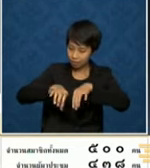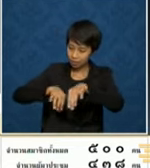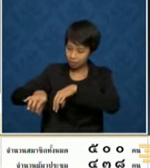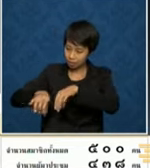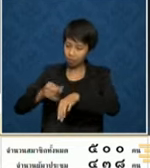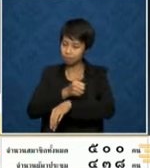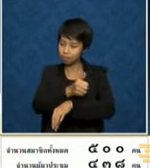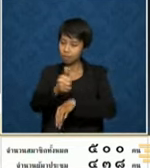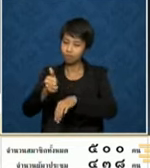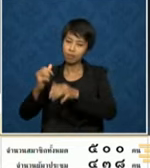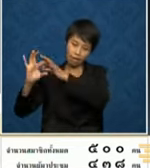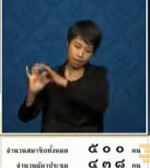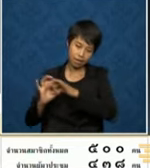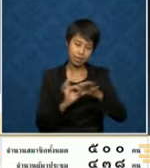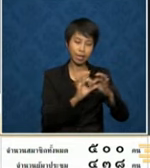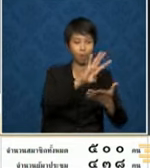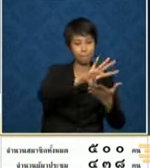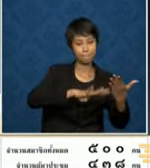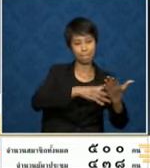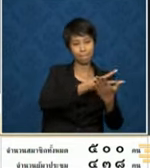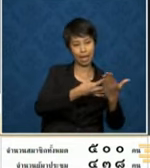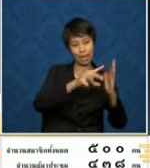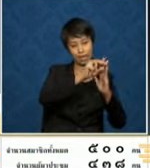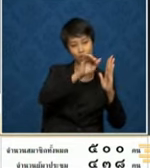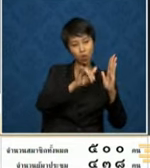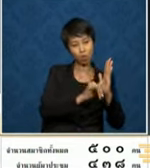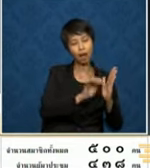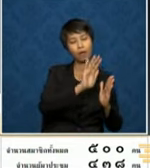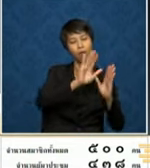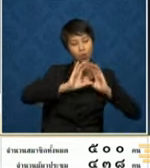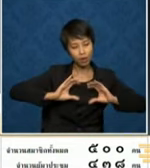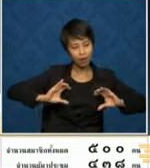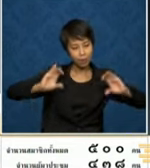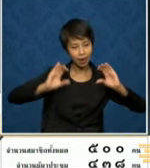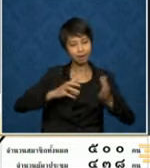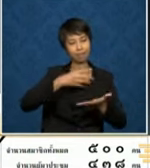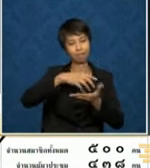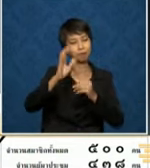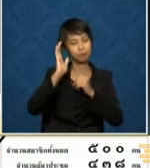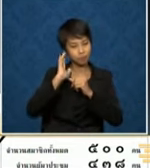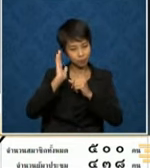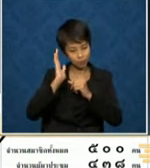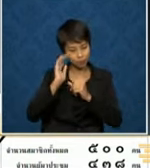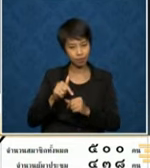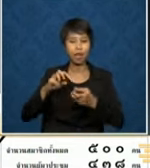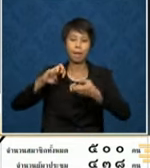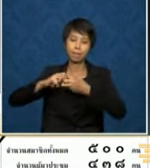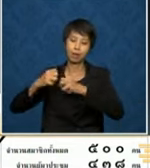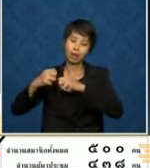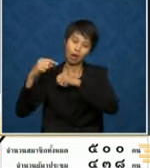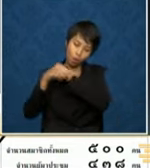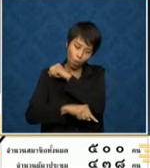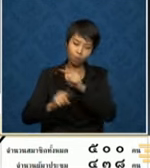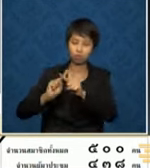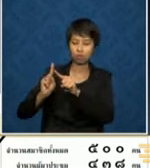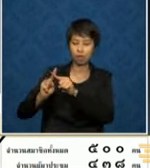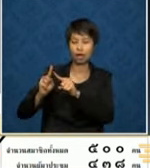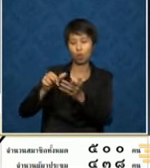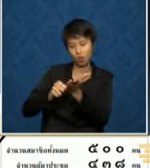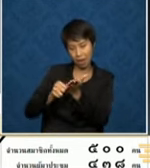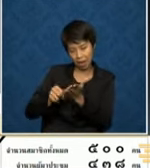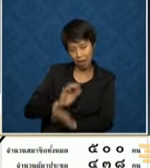และสอดคล้องกับนโยบายรัฐบาลที่แถลงไว้อย่างชัดเจนครับว่าจะจัดการเรื่องปัญหาการทุจริตคอร์รัปชันอย่างเด็ดขาด